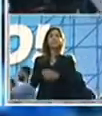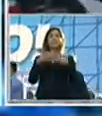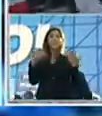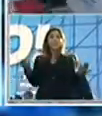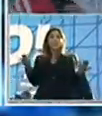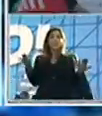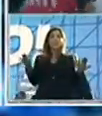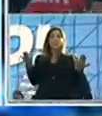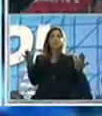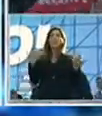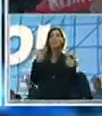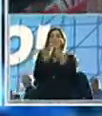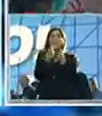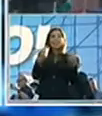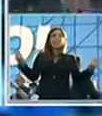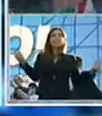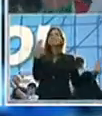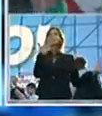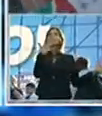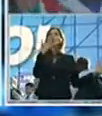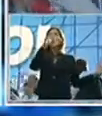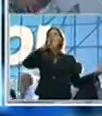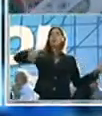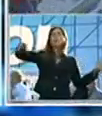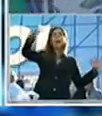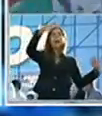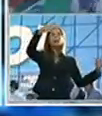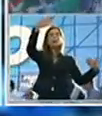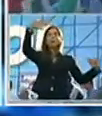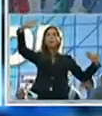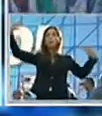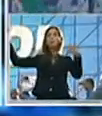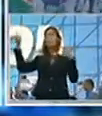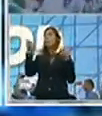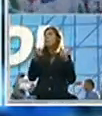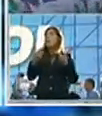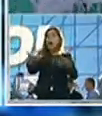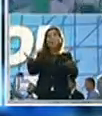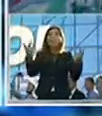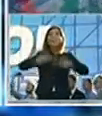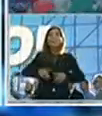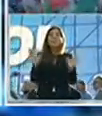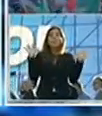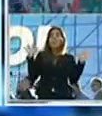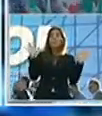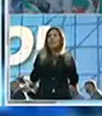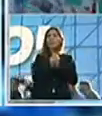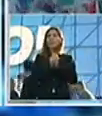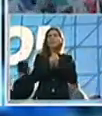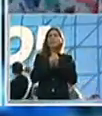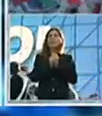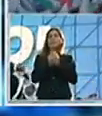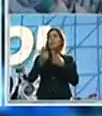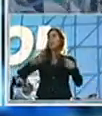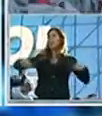di riposizionarsi, diciamo, come leader di governo. Quindi questo già oggi veramente ci sarebbe da raccontare i guai